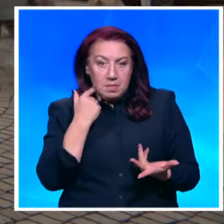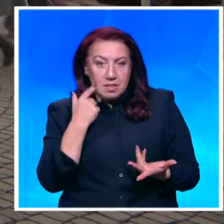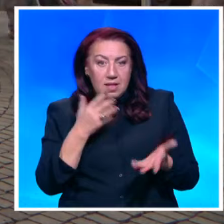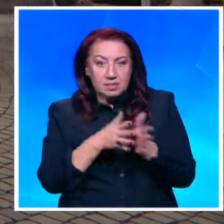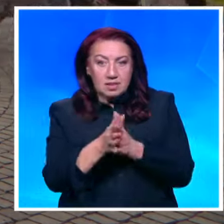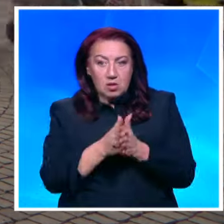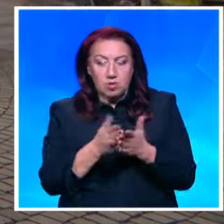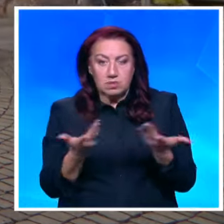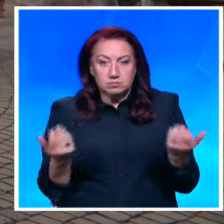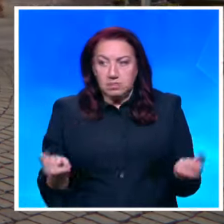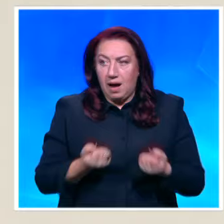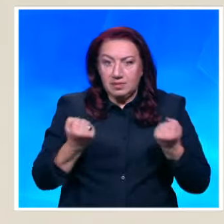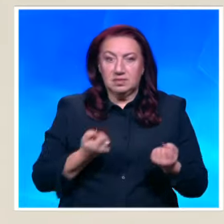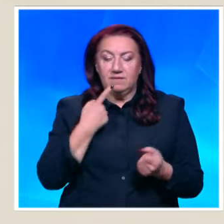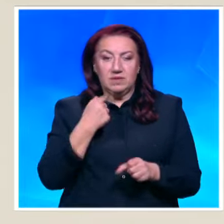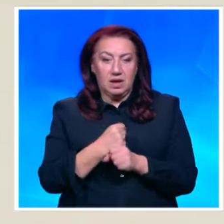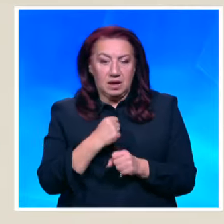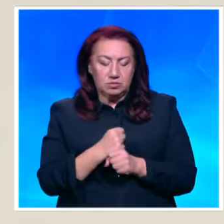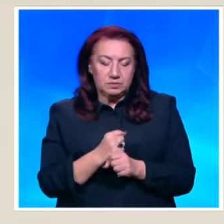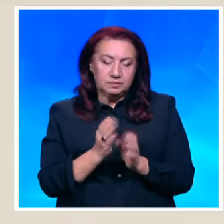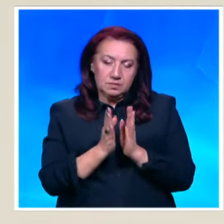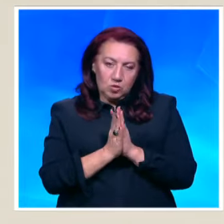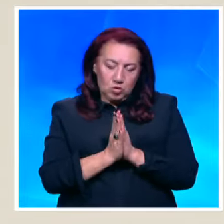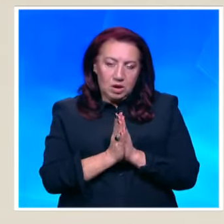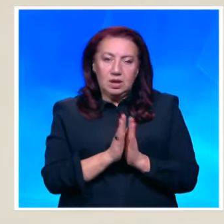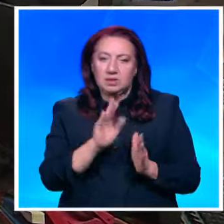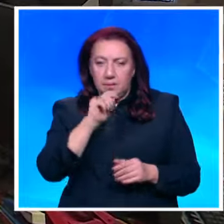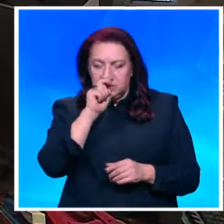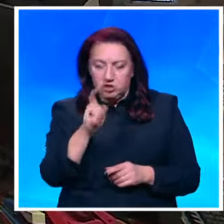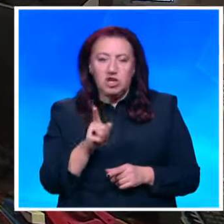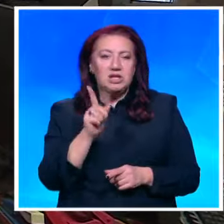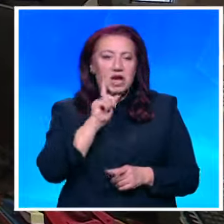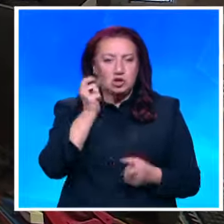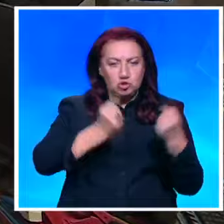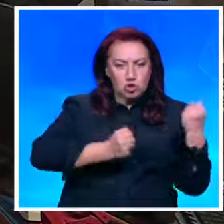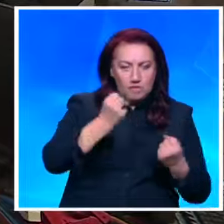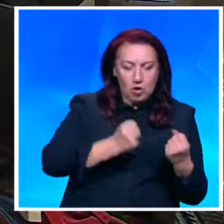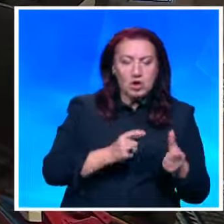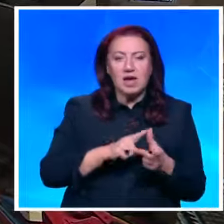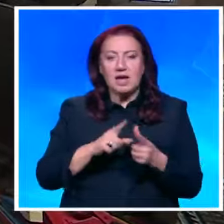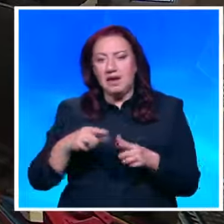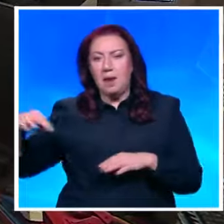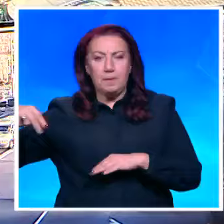И призовават, без значение дали сме шофьори или пешеходци, винаги да се оглеждаме